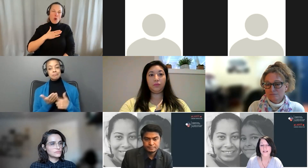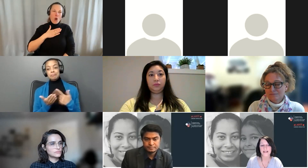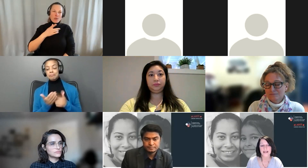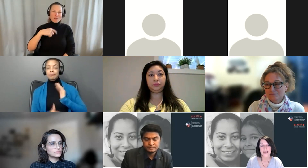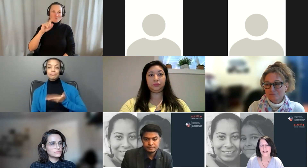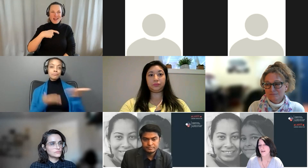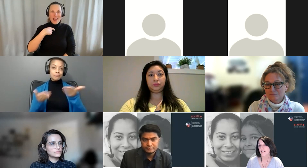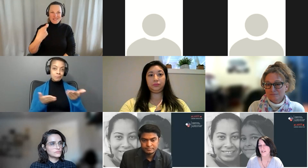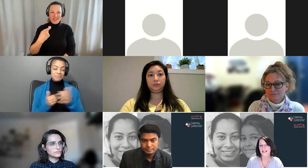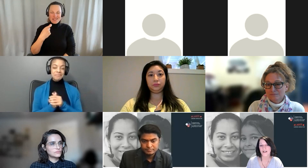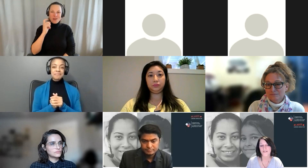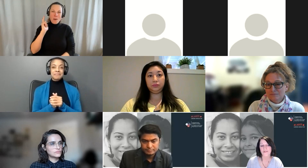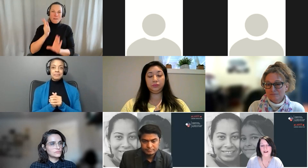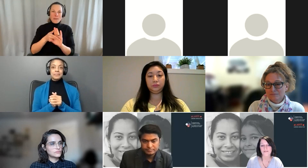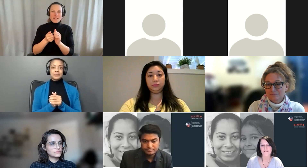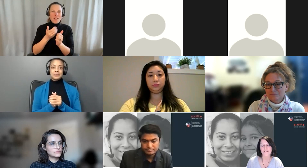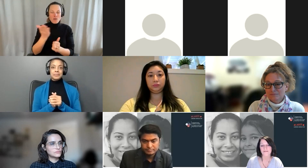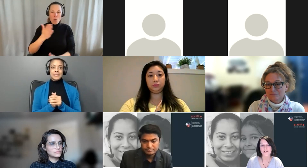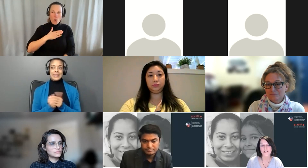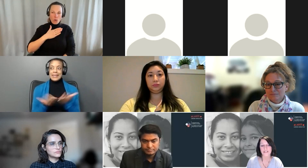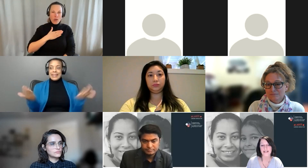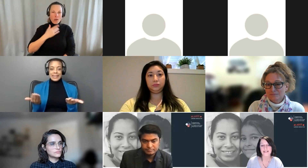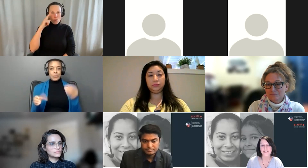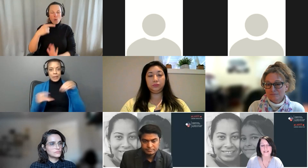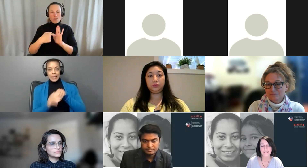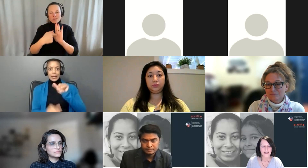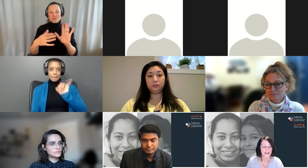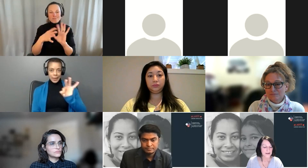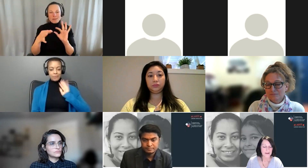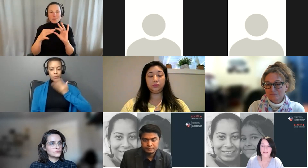aujourd'hui, de vous parler des services que nous fournissons.